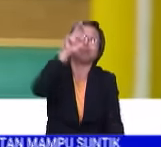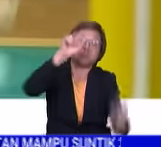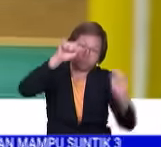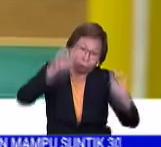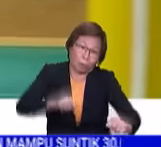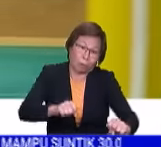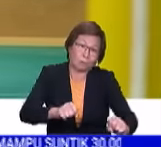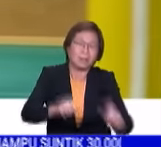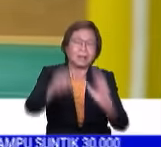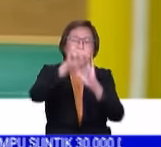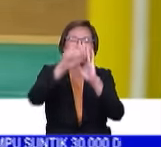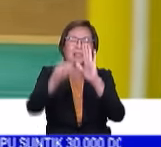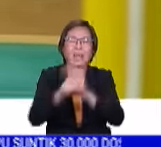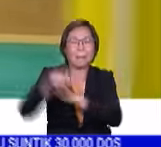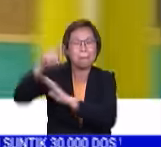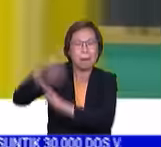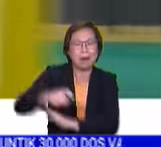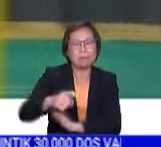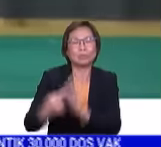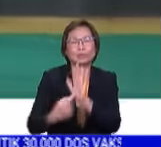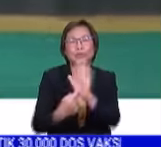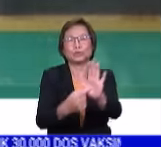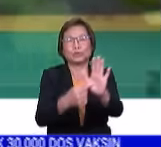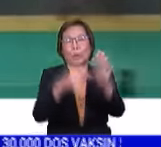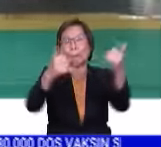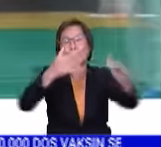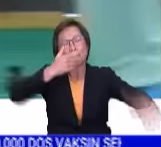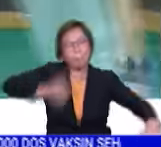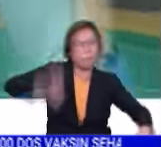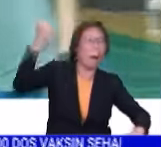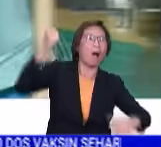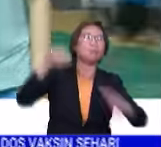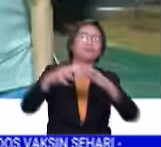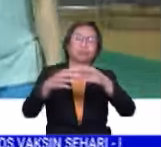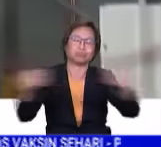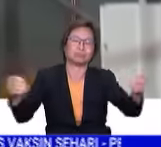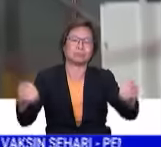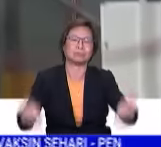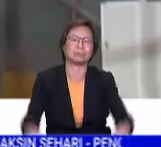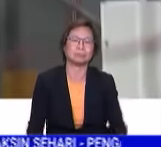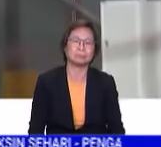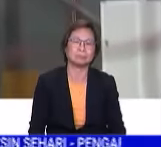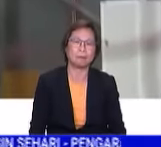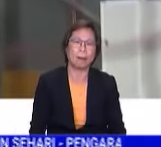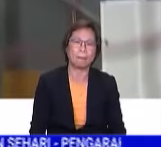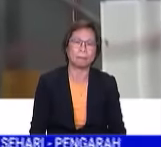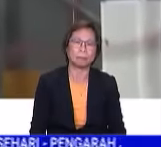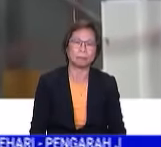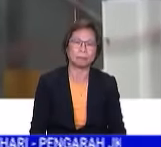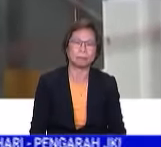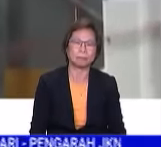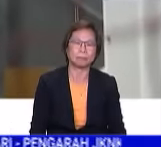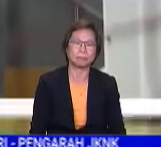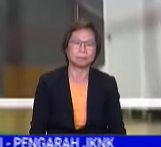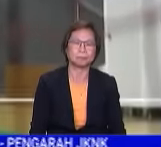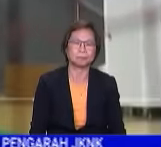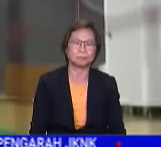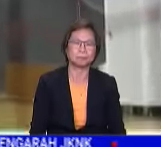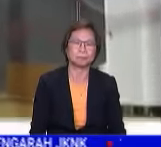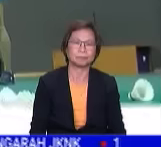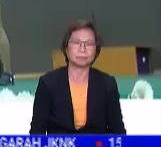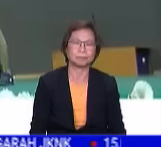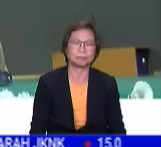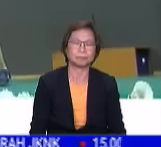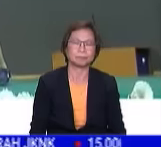dengan syarat dia perlu menampilkan aksi terbaiknya di Tokyo. To me, no difference of who I'm